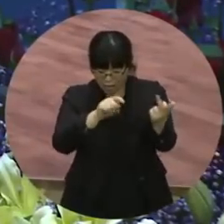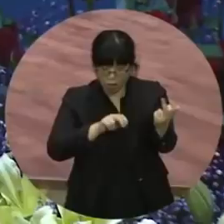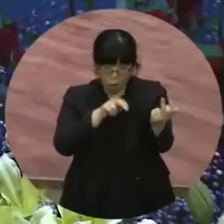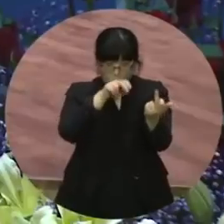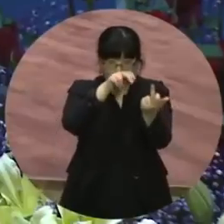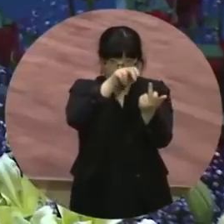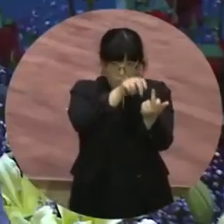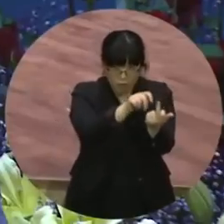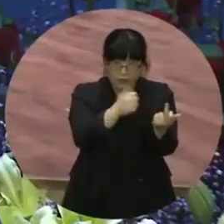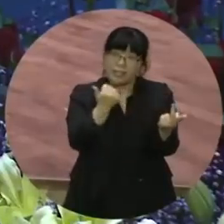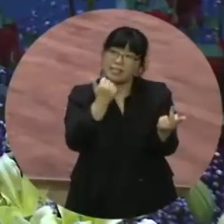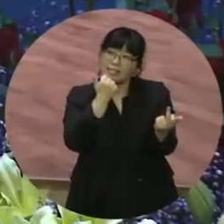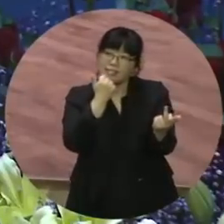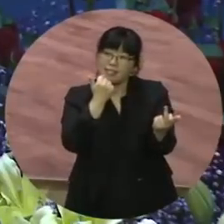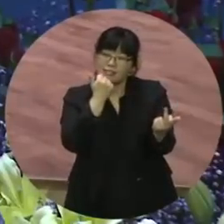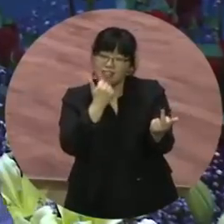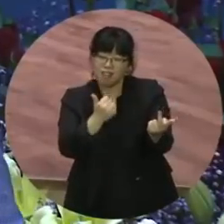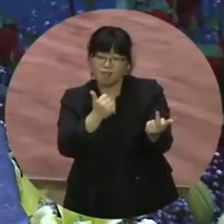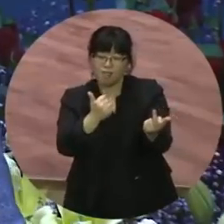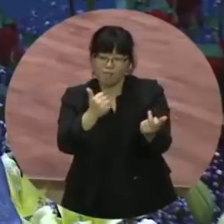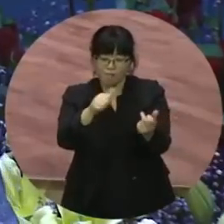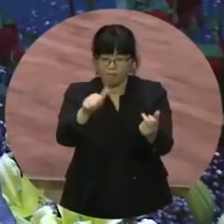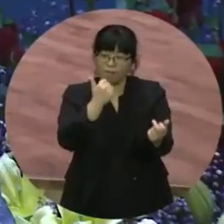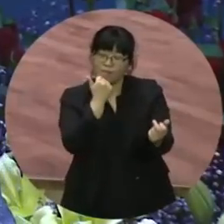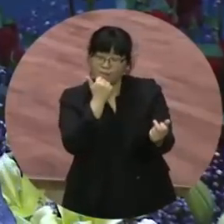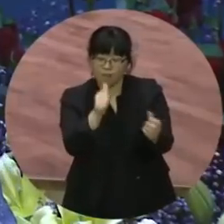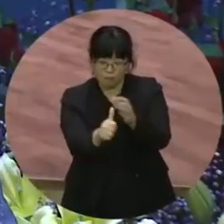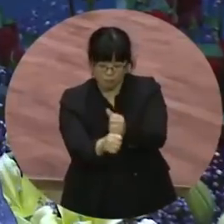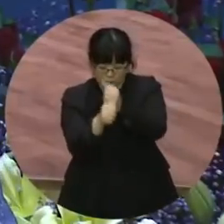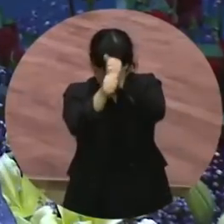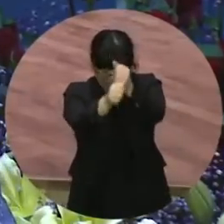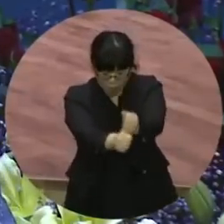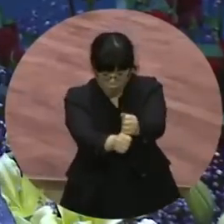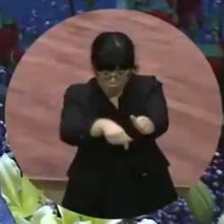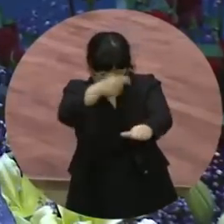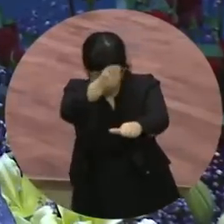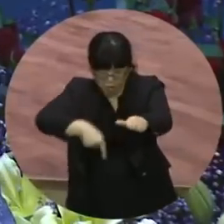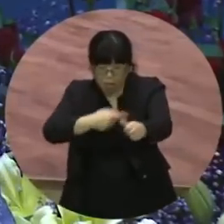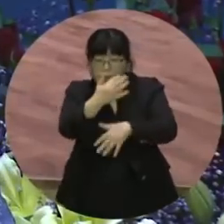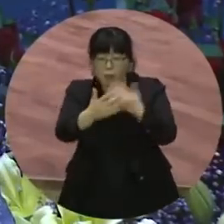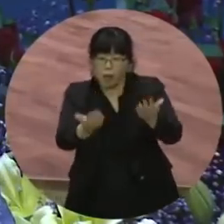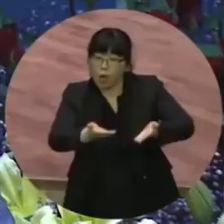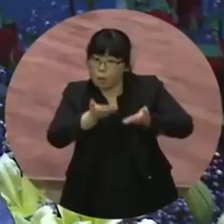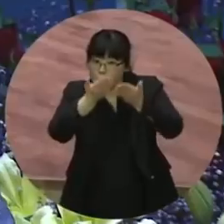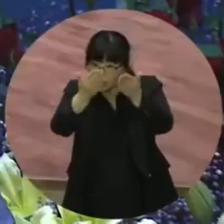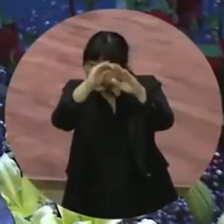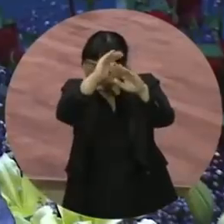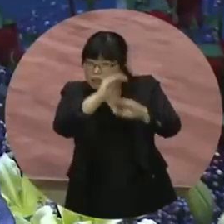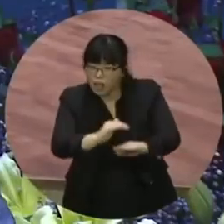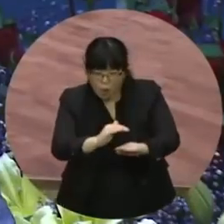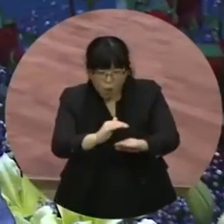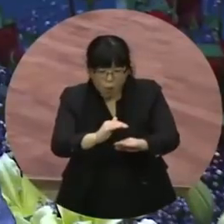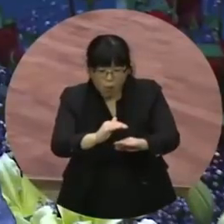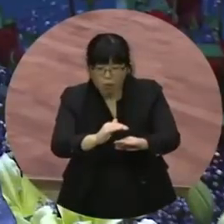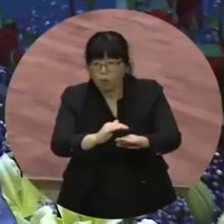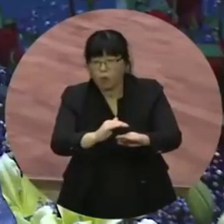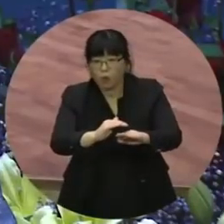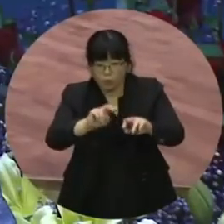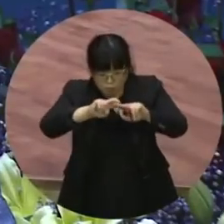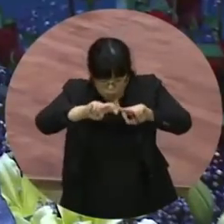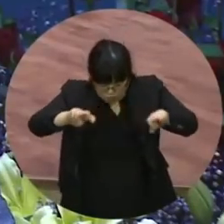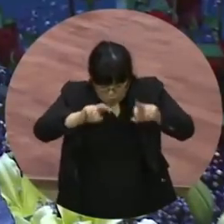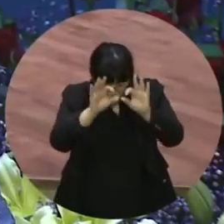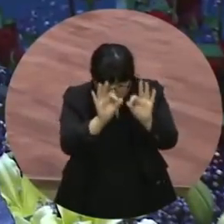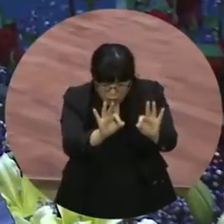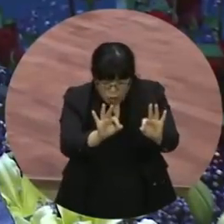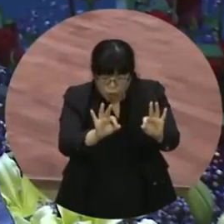이게. 이건 언제나 여러분 제가 이 66권 성경 그 그리스도를 말씀드렸잖아요. 이 모리아산에 이삭을